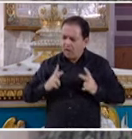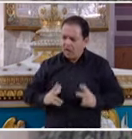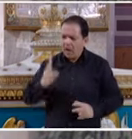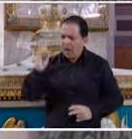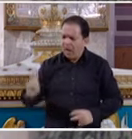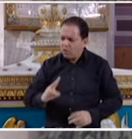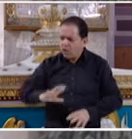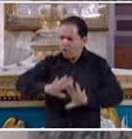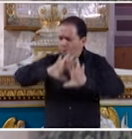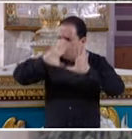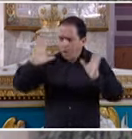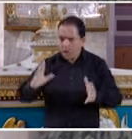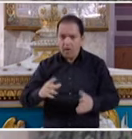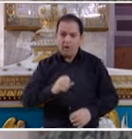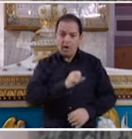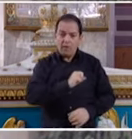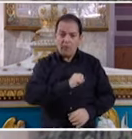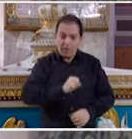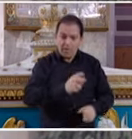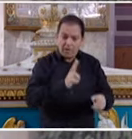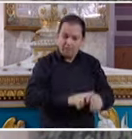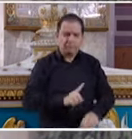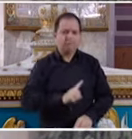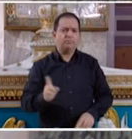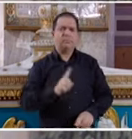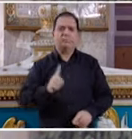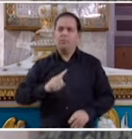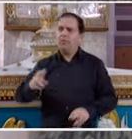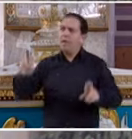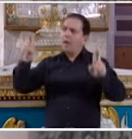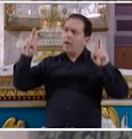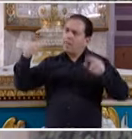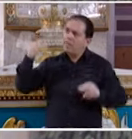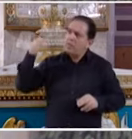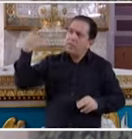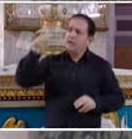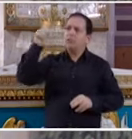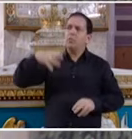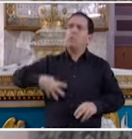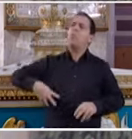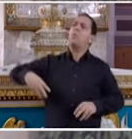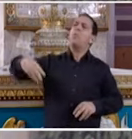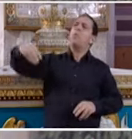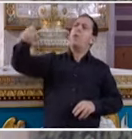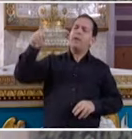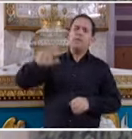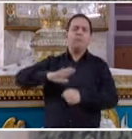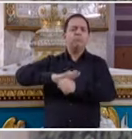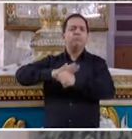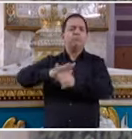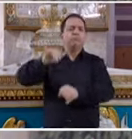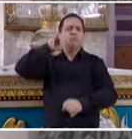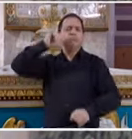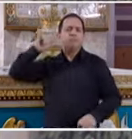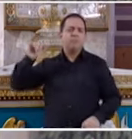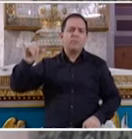θάνατο, αλλά να ευγνωμονώ για το περισσόν της ζωής, προσδοκών την αιώνια ζωή και την πληρότητα της ζωής.